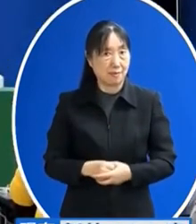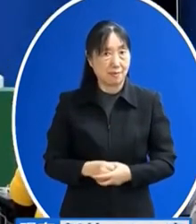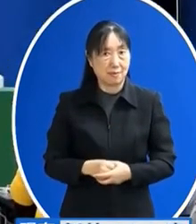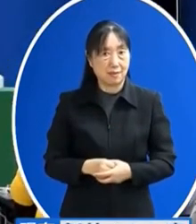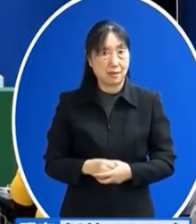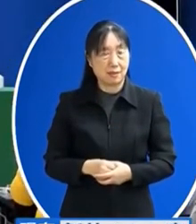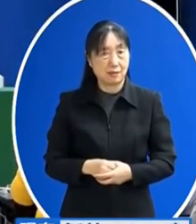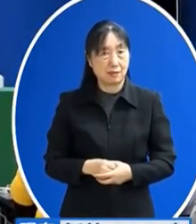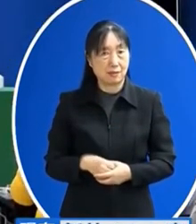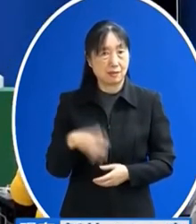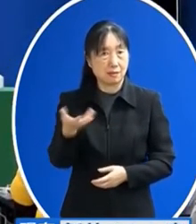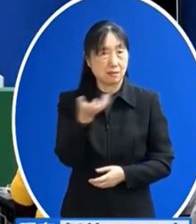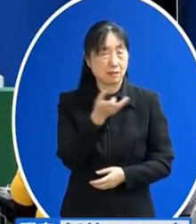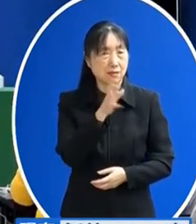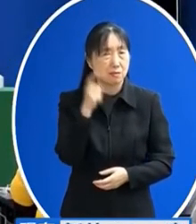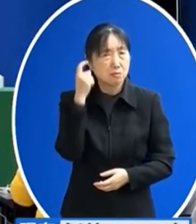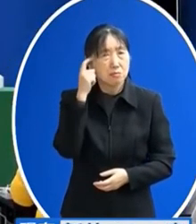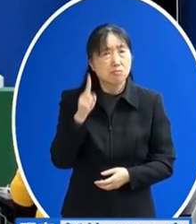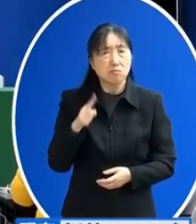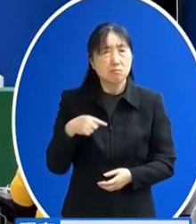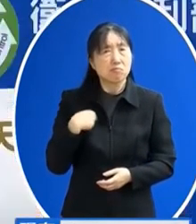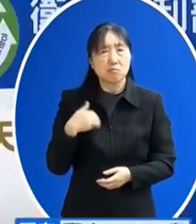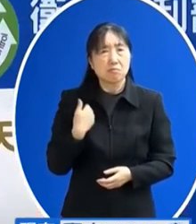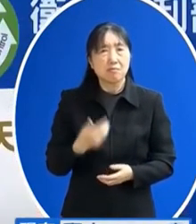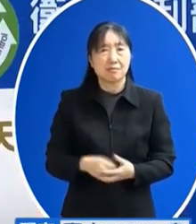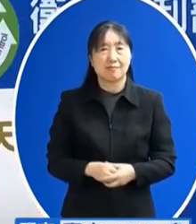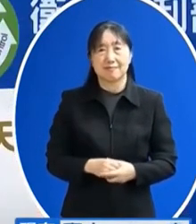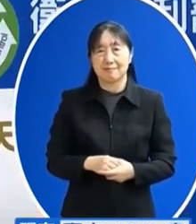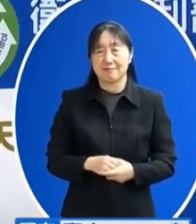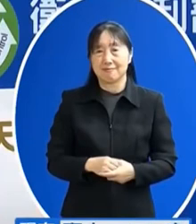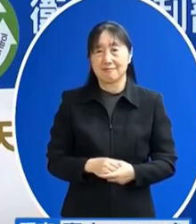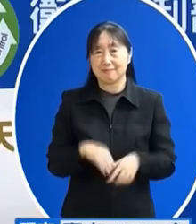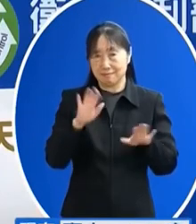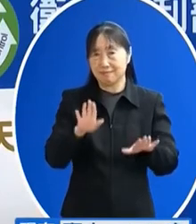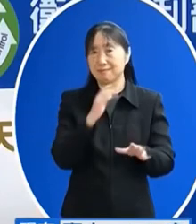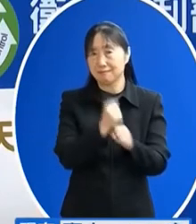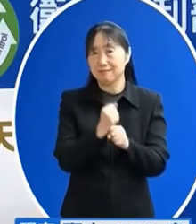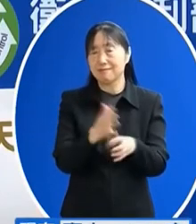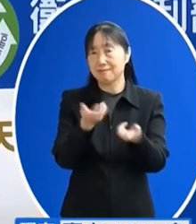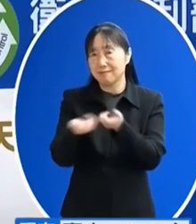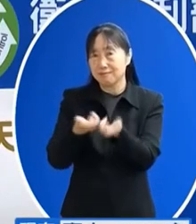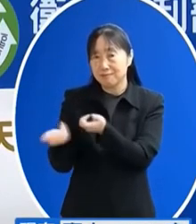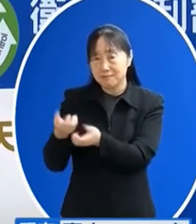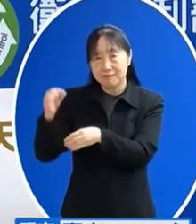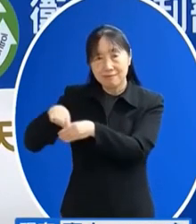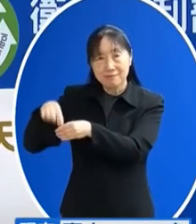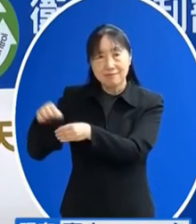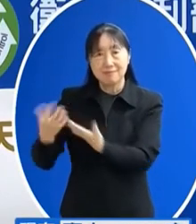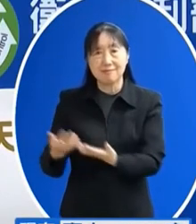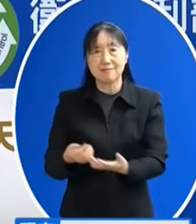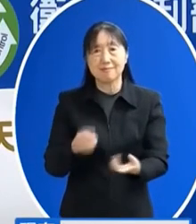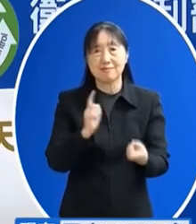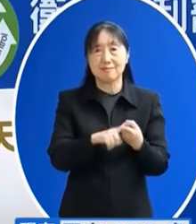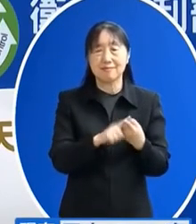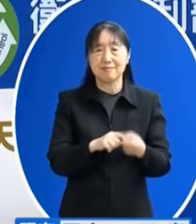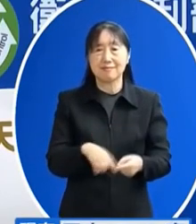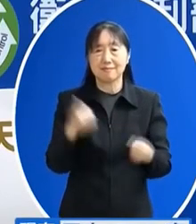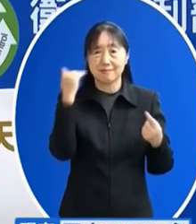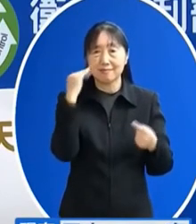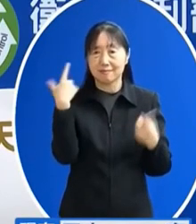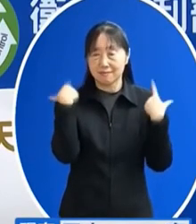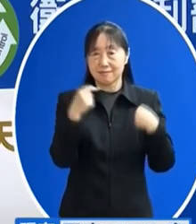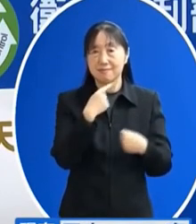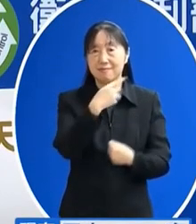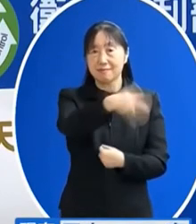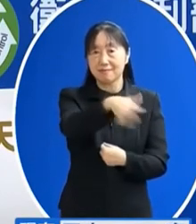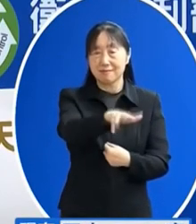哎，就是这样的，没有。你刚才意思是什么？我不太听不太懂。就是授权制造、分装、 原疫授权制造，就是